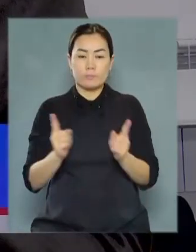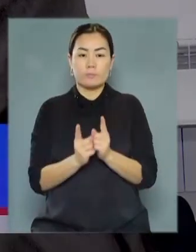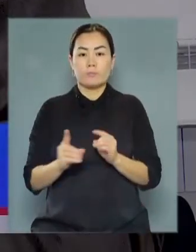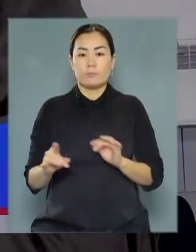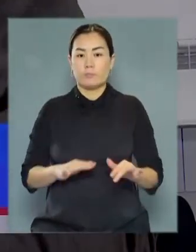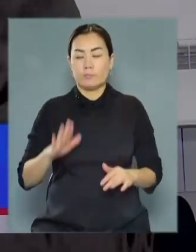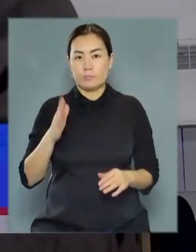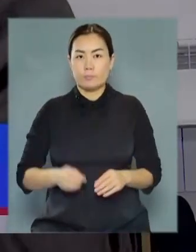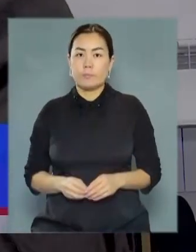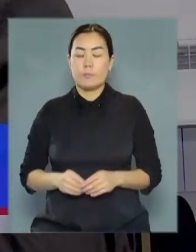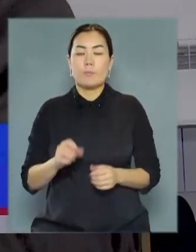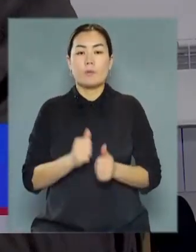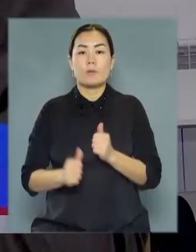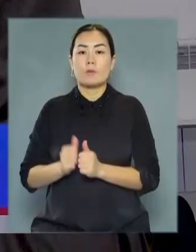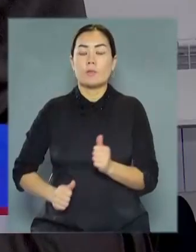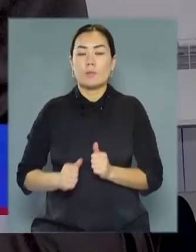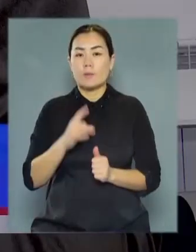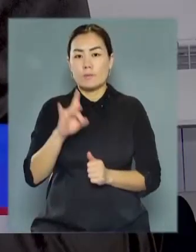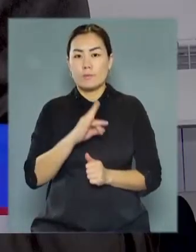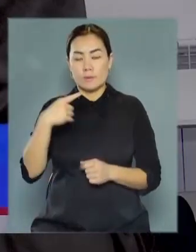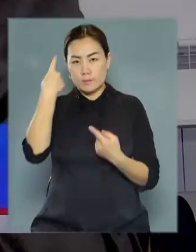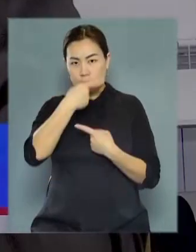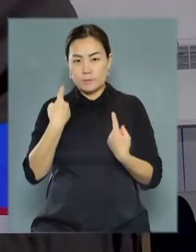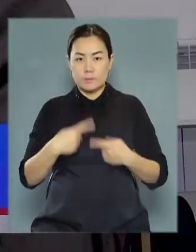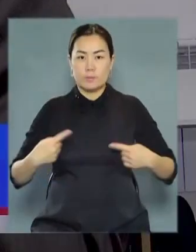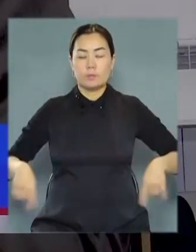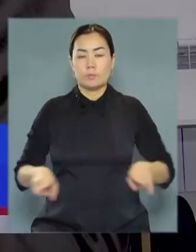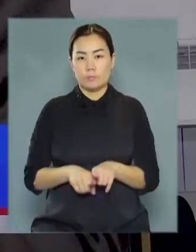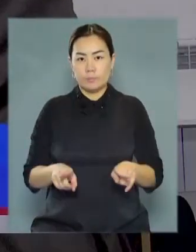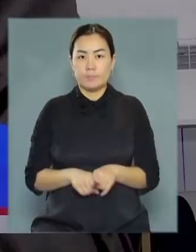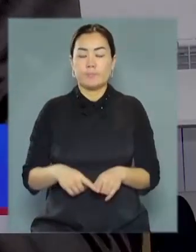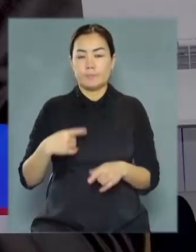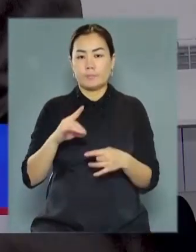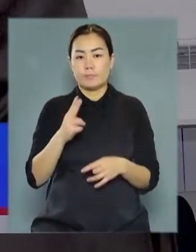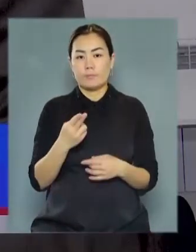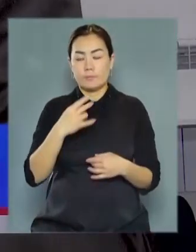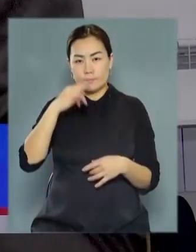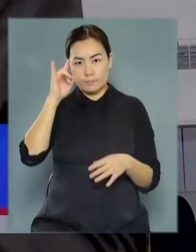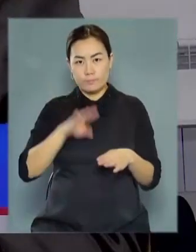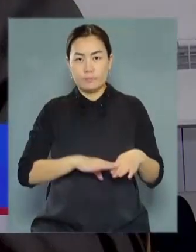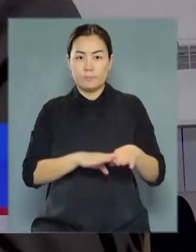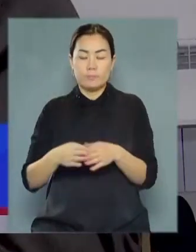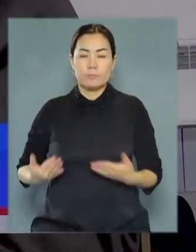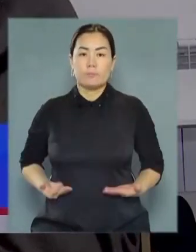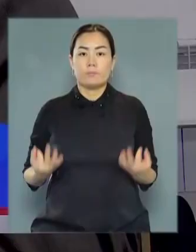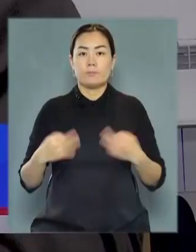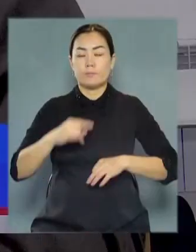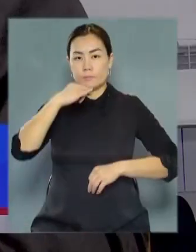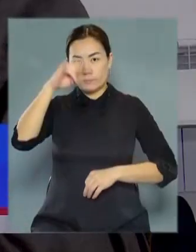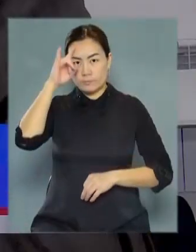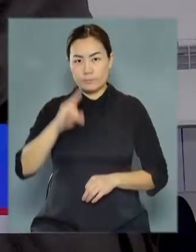кездесулер өткізіп тұрады. Әрқайсымыздың тіліміз бен түріміз әр алуан болса да, біздің отанымыз бір, ол тәуелсіз